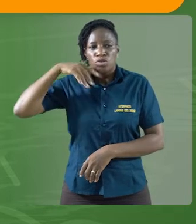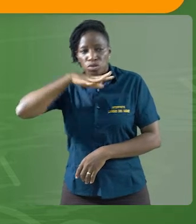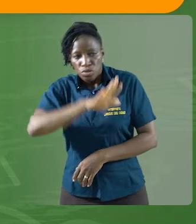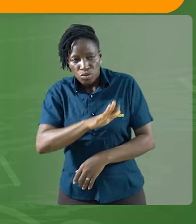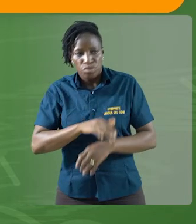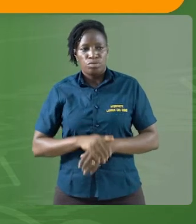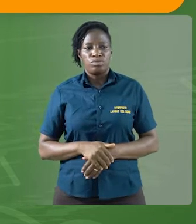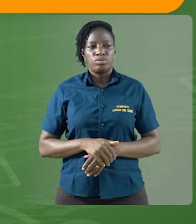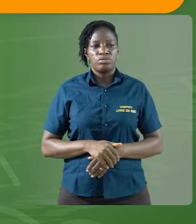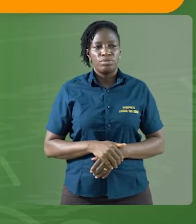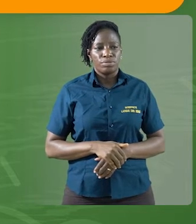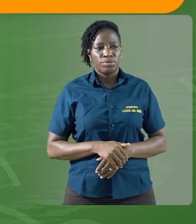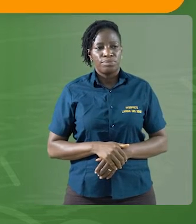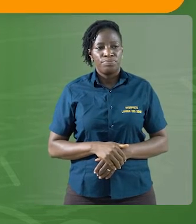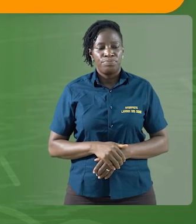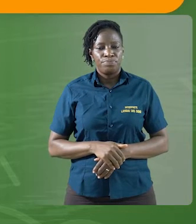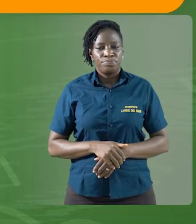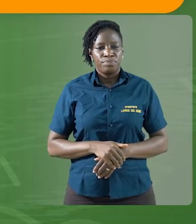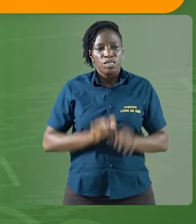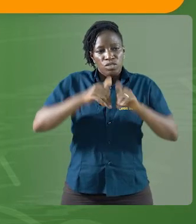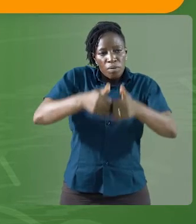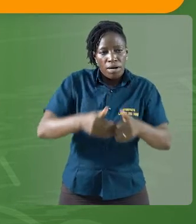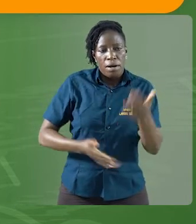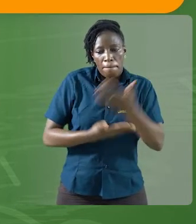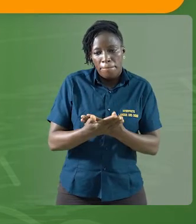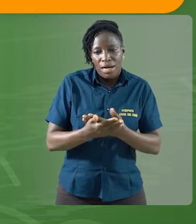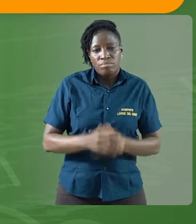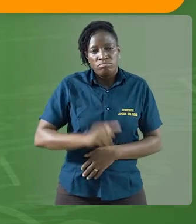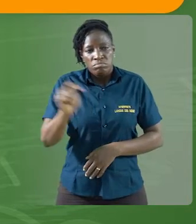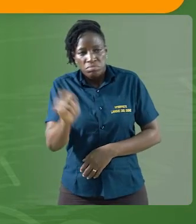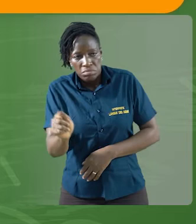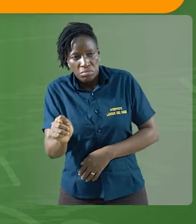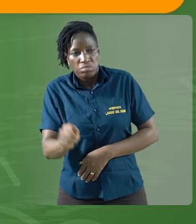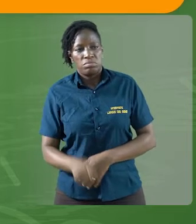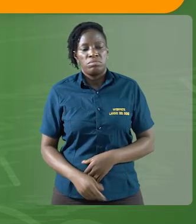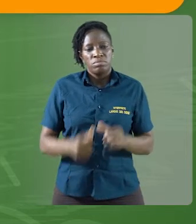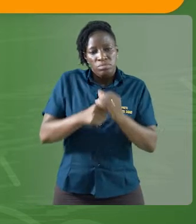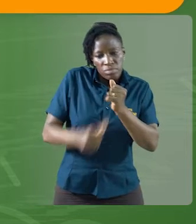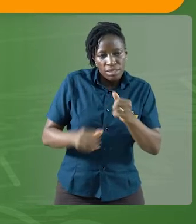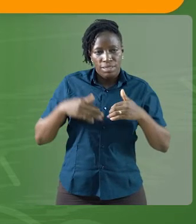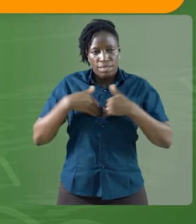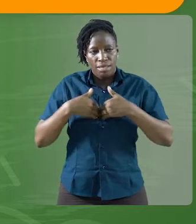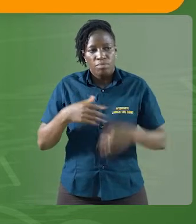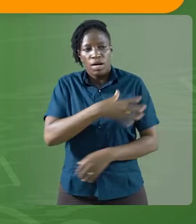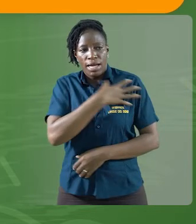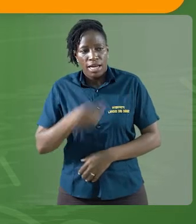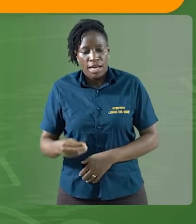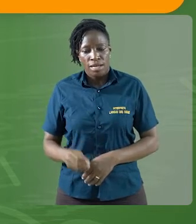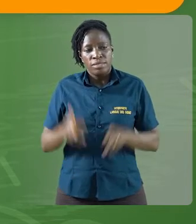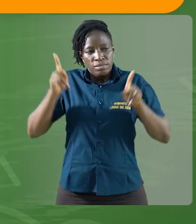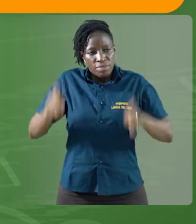la consommation d'aliments souillés par les urines, les selles d'animaux et